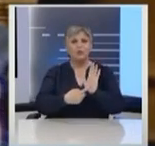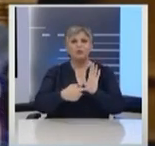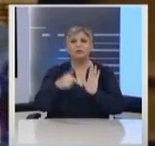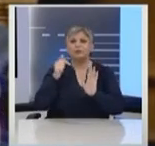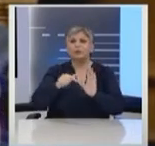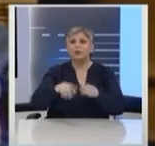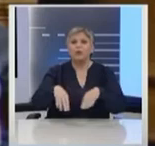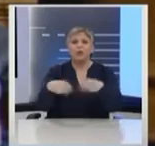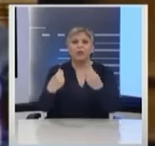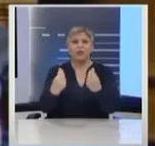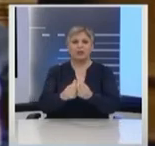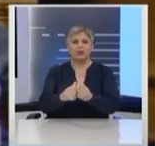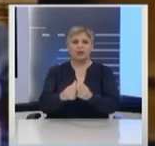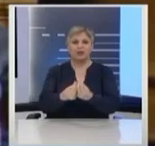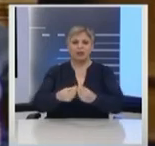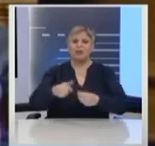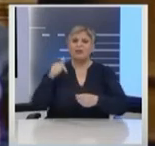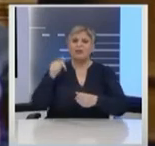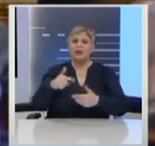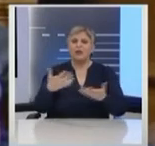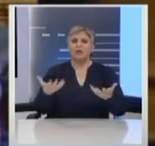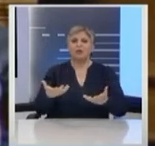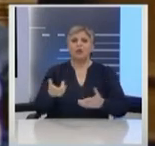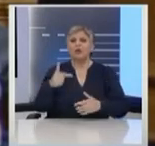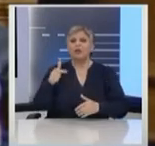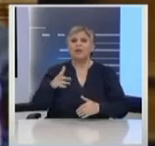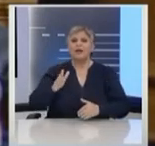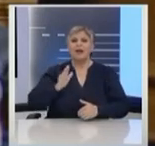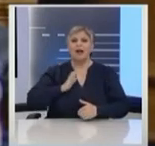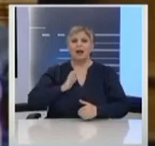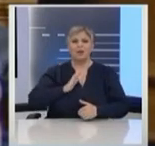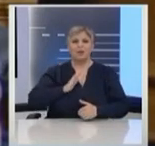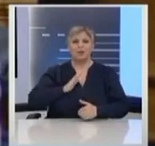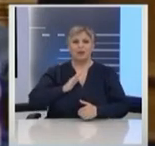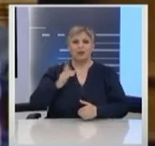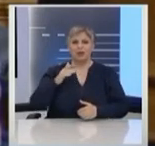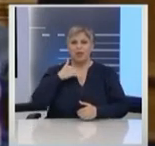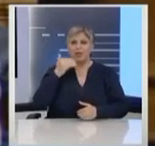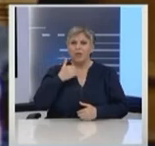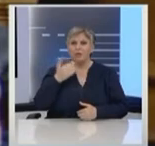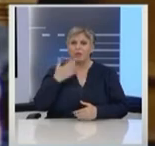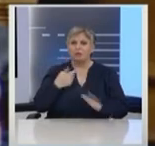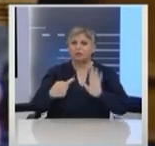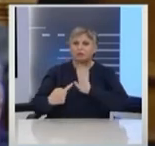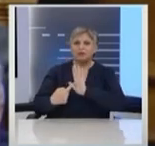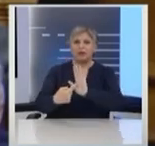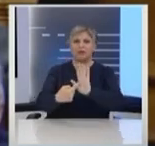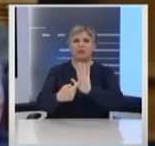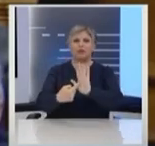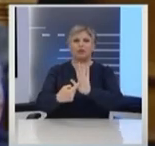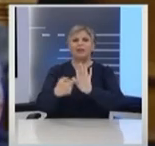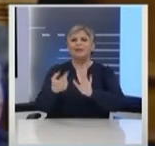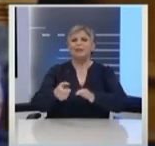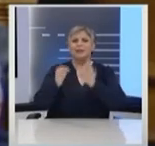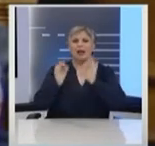προσαρμοστεί ούτως ώστε να δώσει τη διέξοδο της κανονικότητας σε αυτά τα άτομα, σε αυτούς τους συμπολίτες μας που από